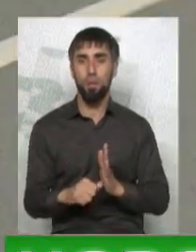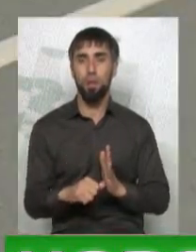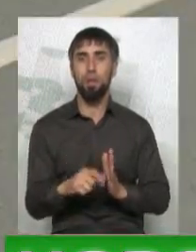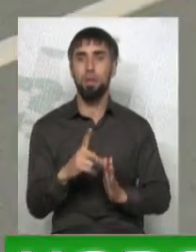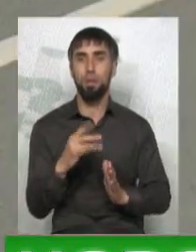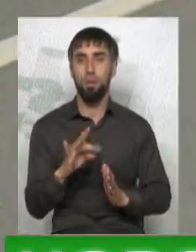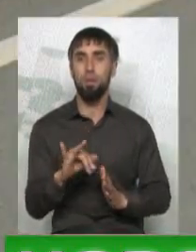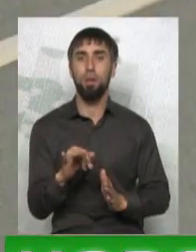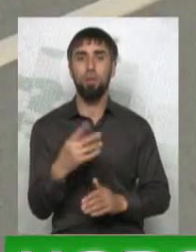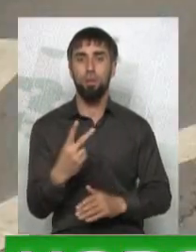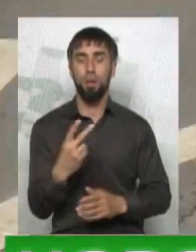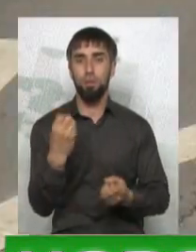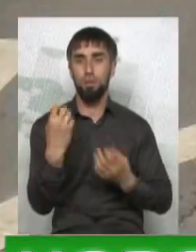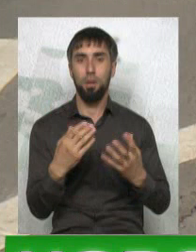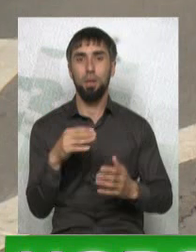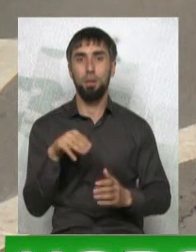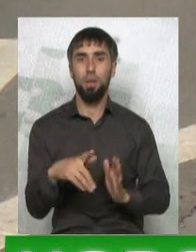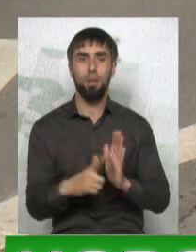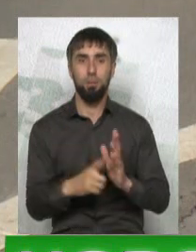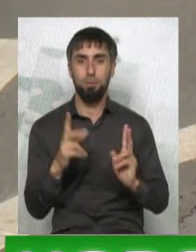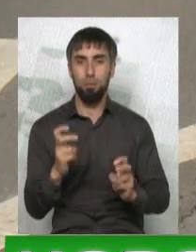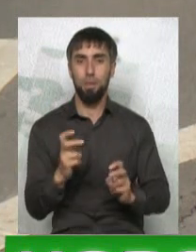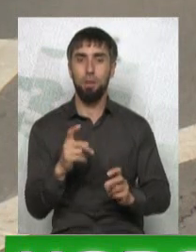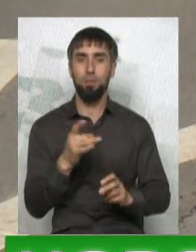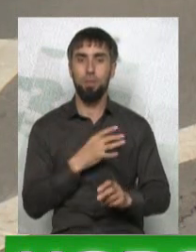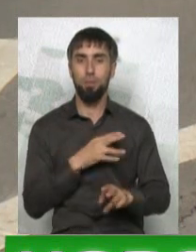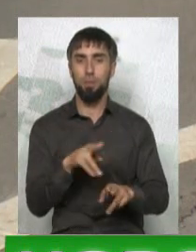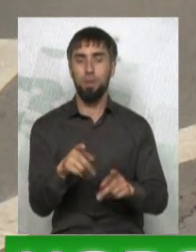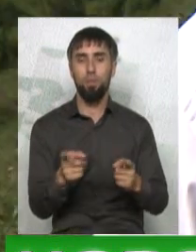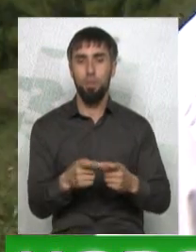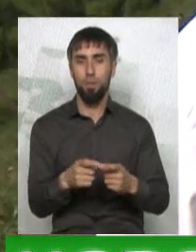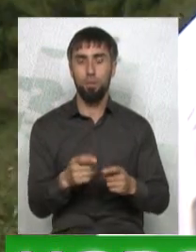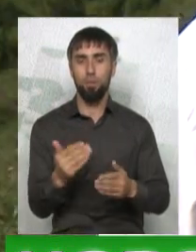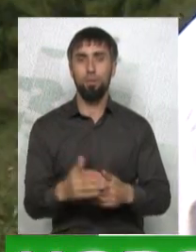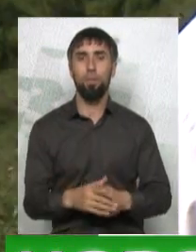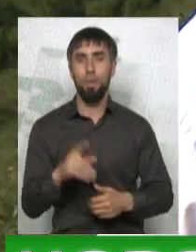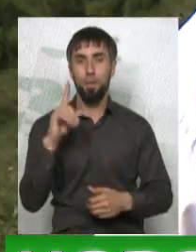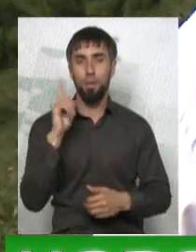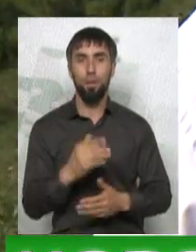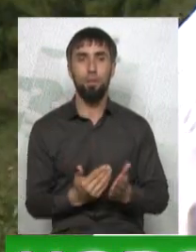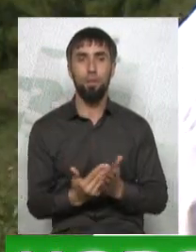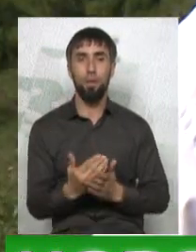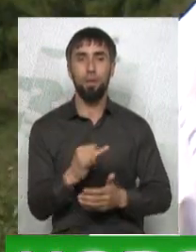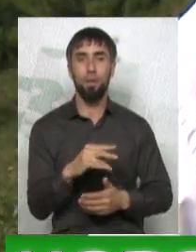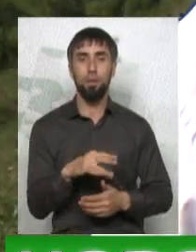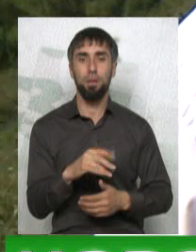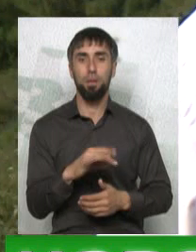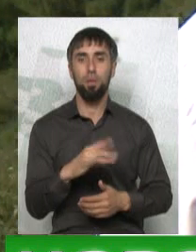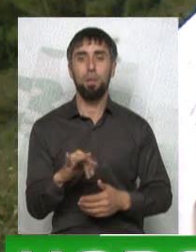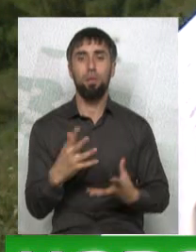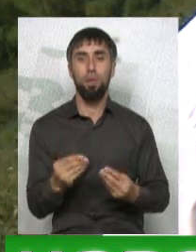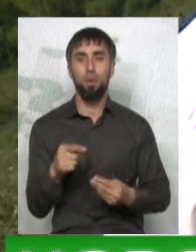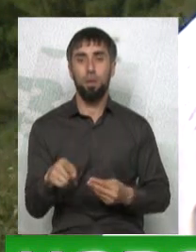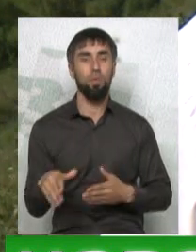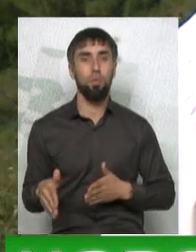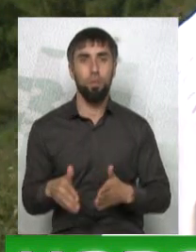дорожных знаков и два светофора Т7. Нанесена разметка из термопластика. учитывая высокую интенсивность и важность вот